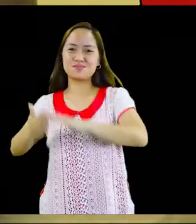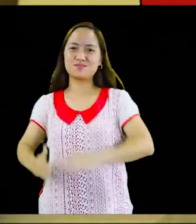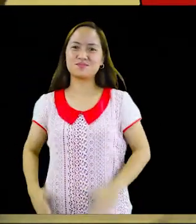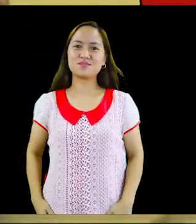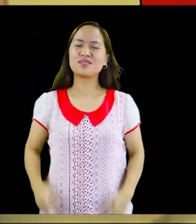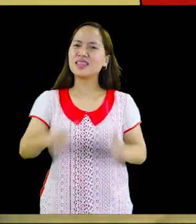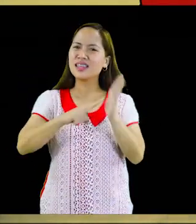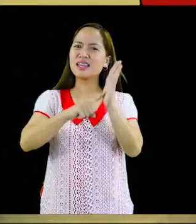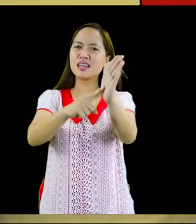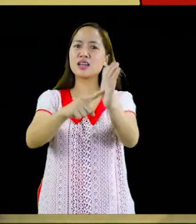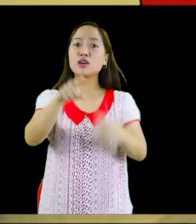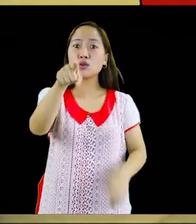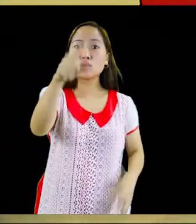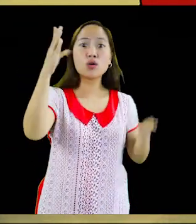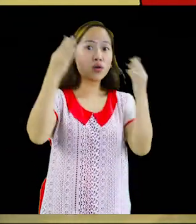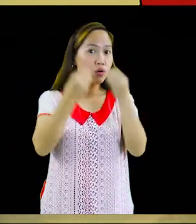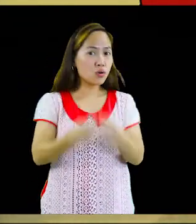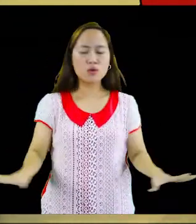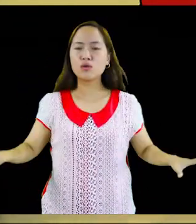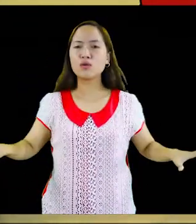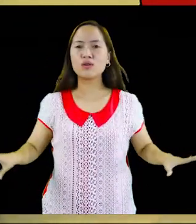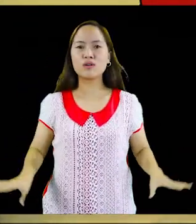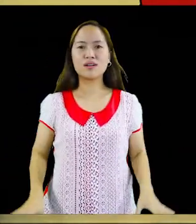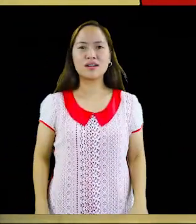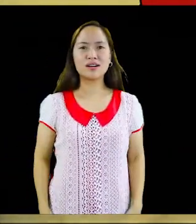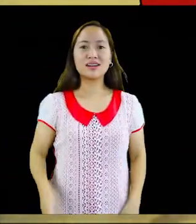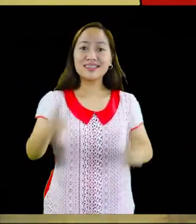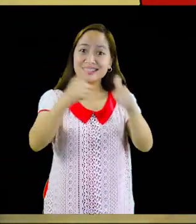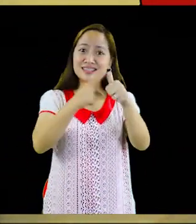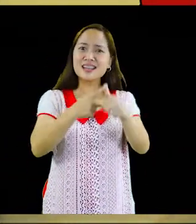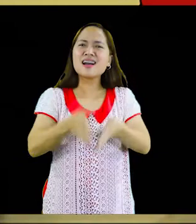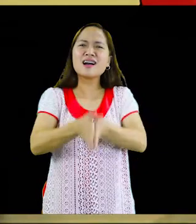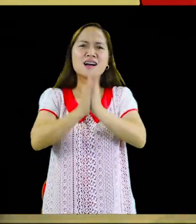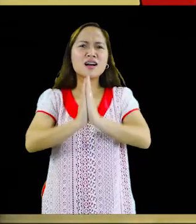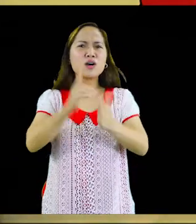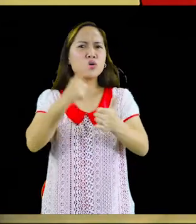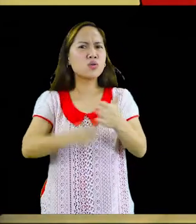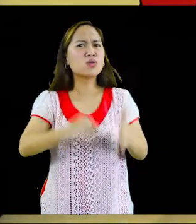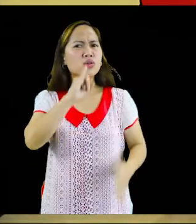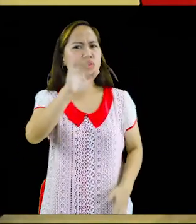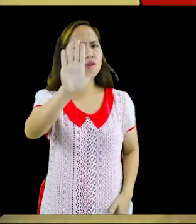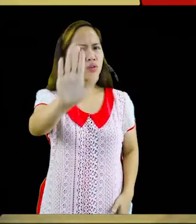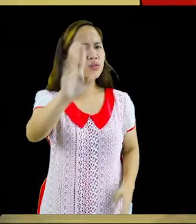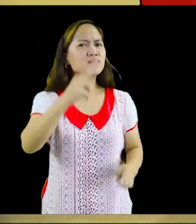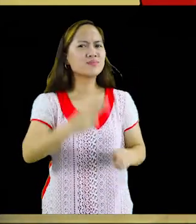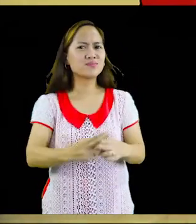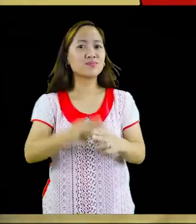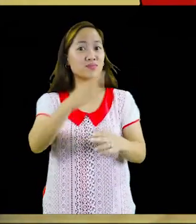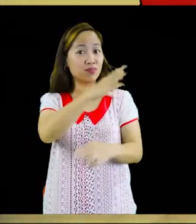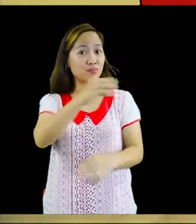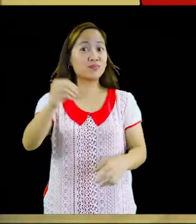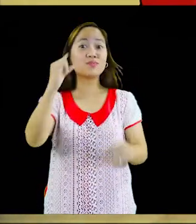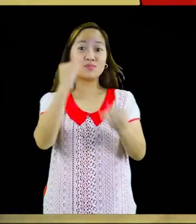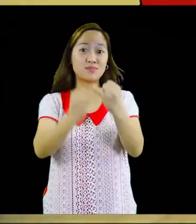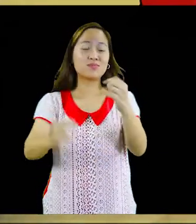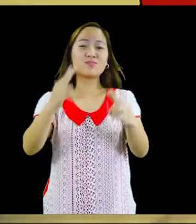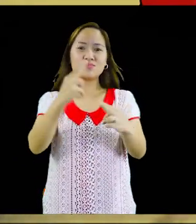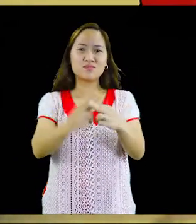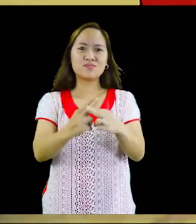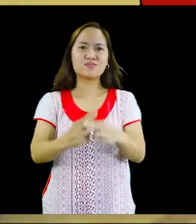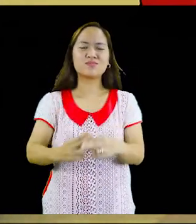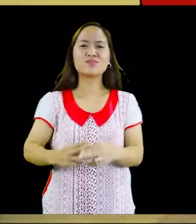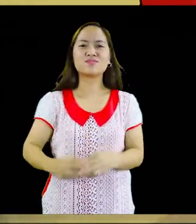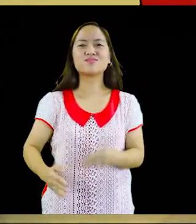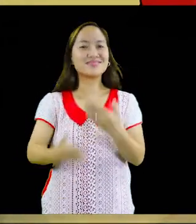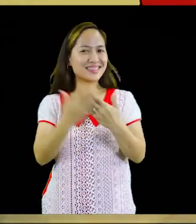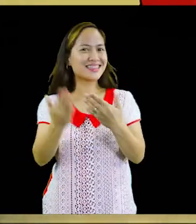Halimbawa, kung ikaw madula, ang una nga ginapamangkot sa imo ang imong ngalan kag apelyido. Madaling ikaw